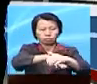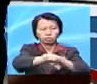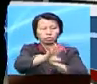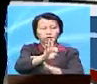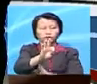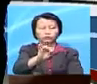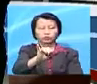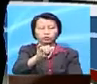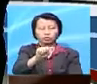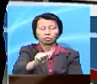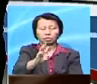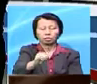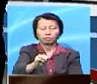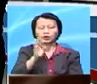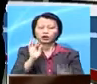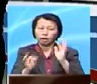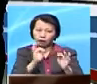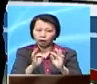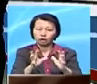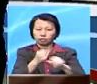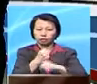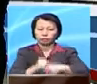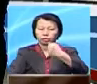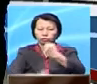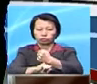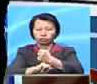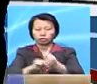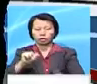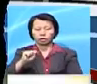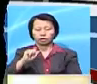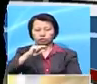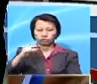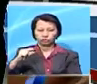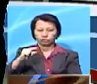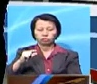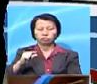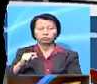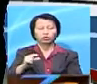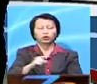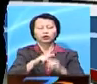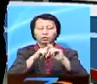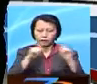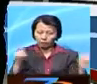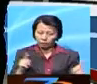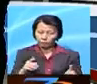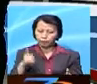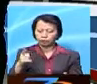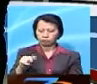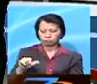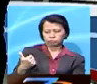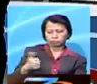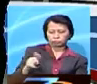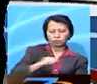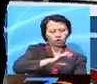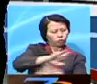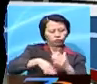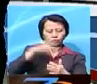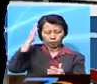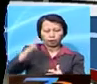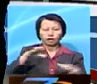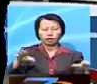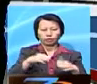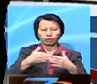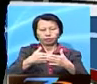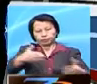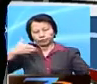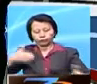Malaysia FAM sekiranya mendapat sokongan ahli gabungan persatuan itu. Bagaimanapun, penilaian menyeluruh akan dilakukan